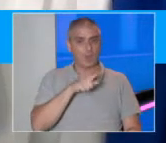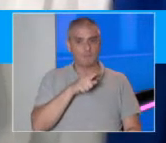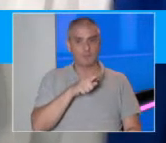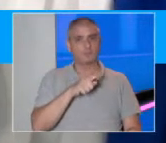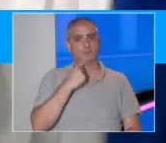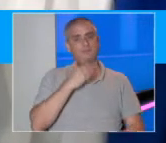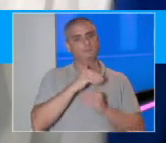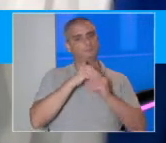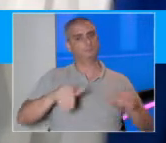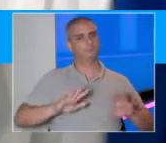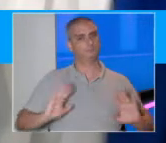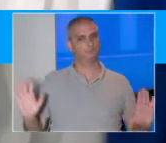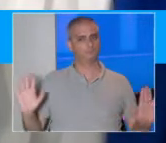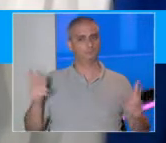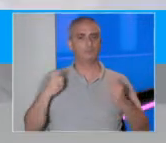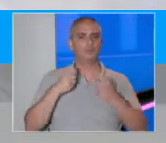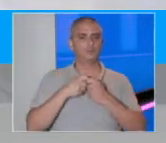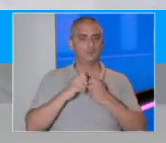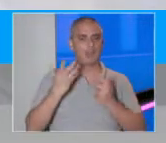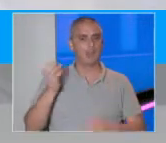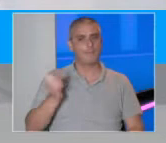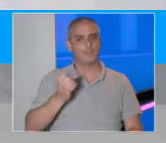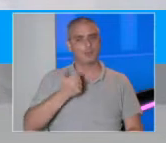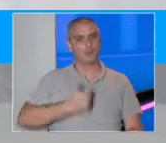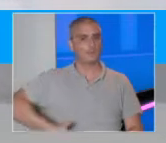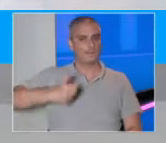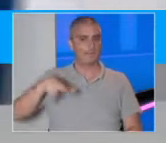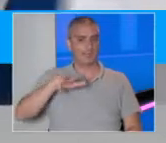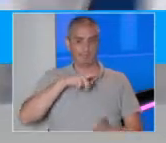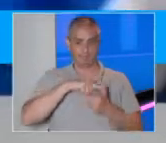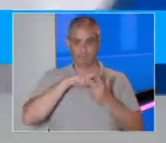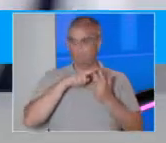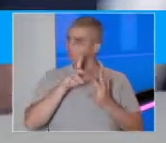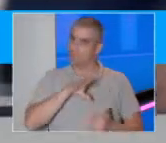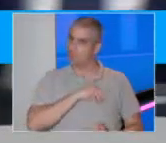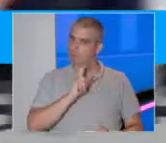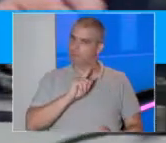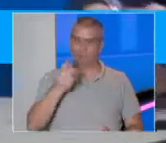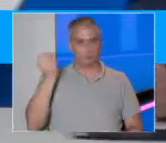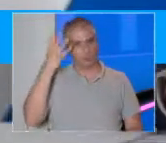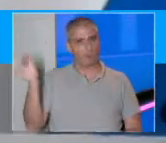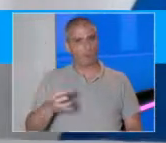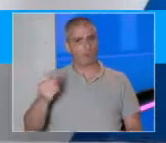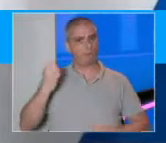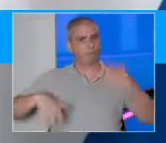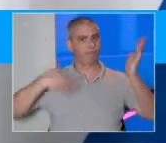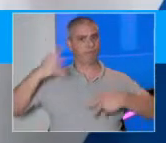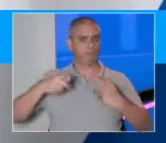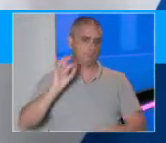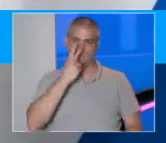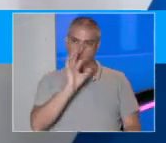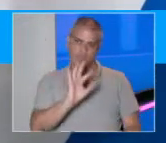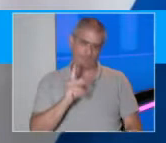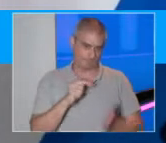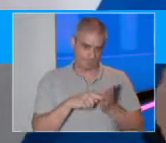מותחים קו אדום בכל מה שקשור לאופן מינוי הבכירים הללו. כלומר, הם לא יאפשרו השתוללות מבחינתם, מצידם,